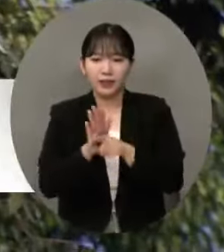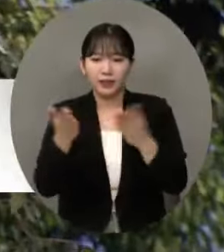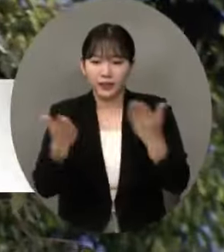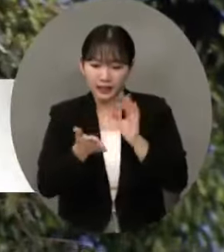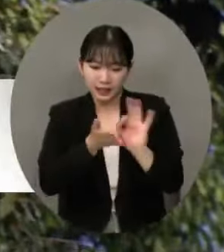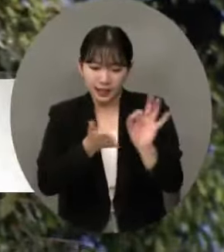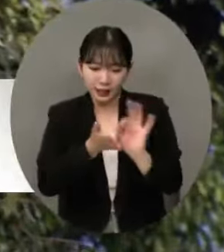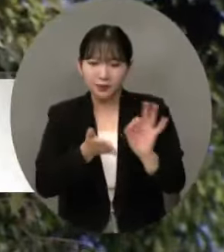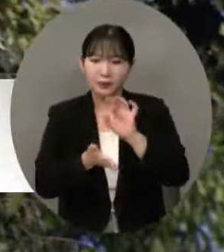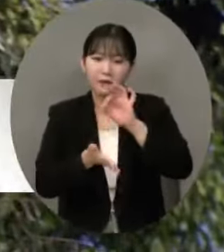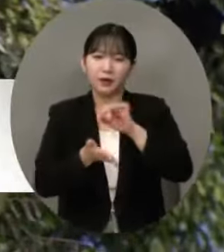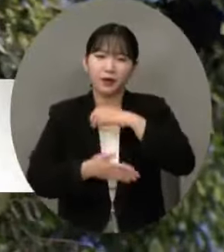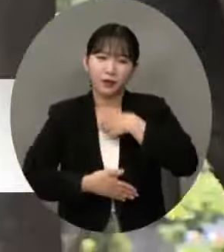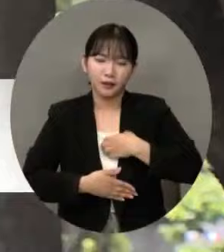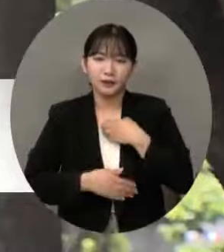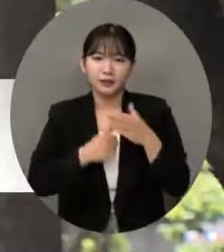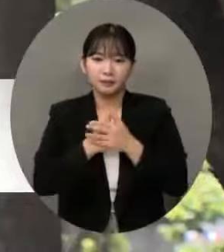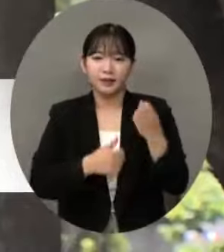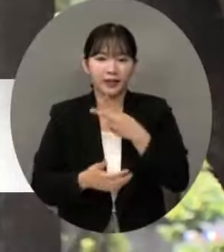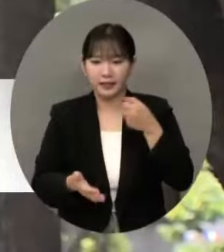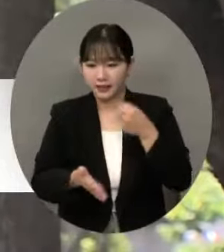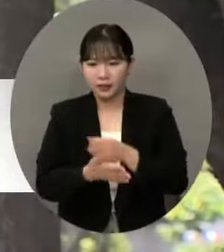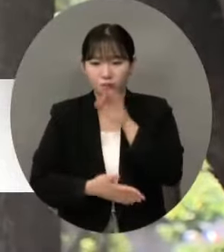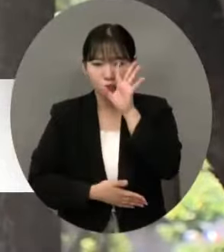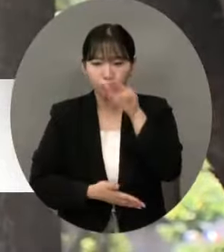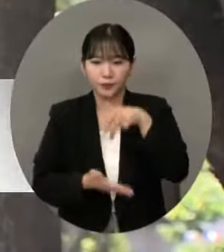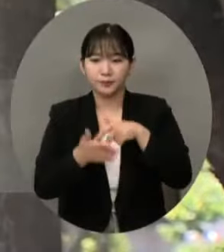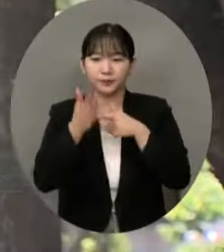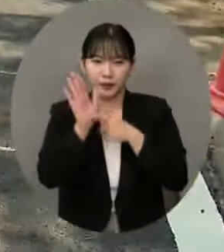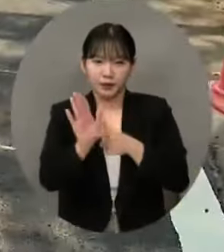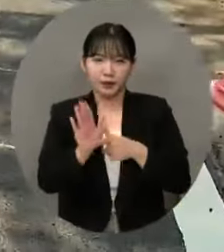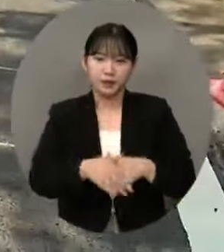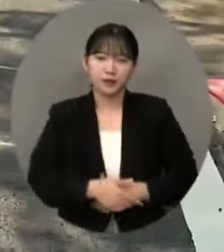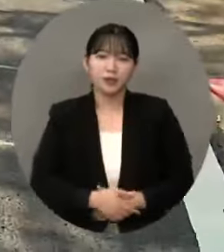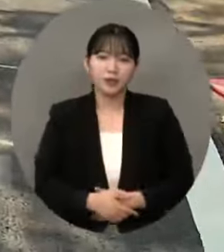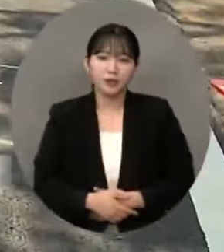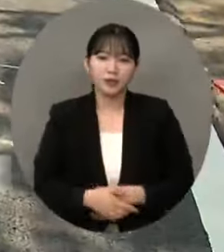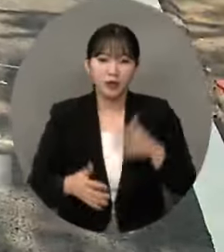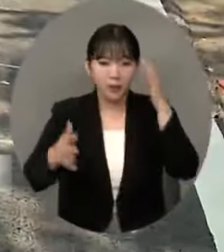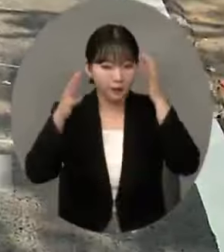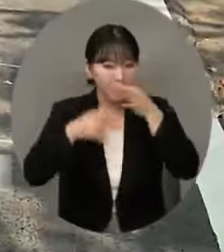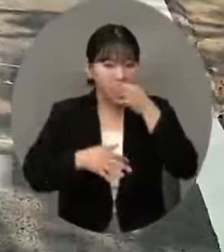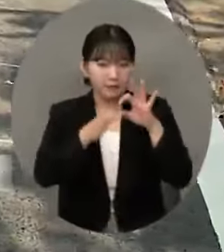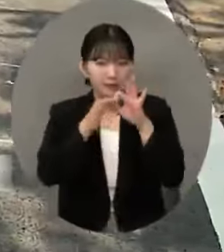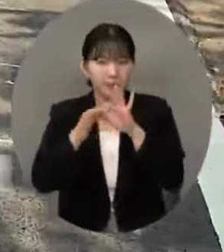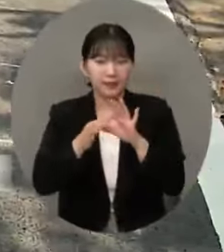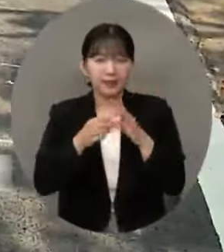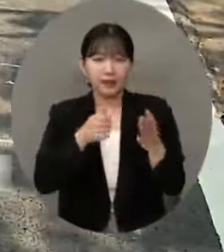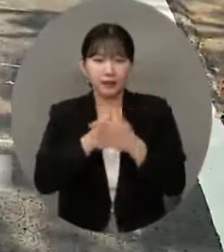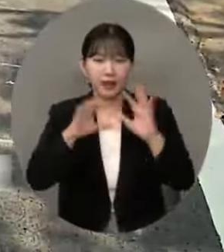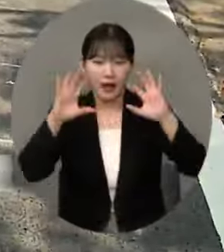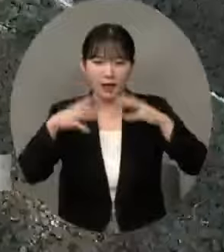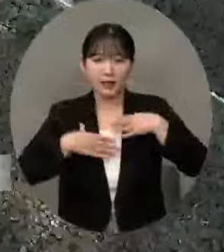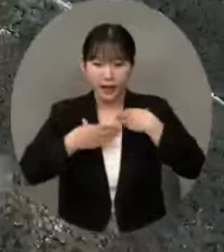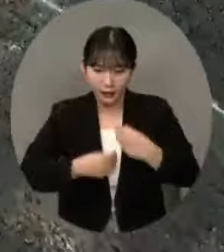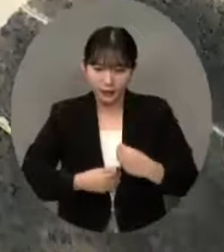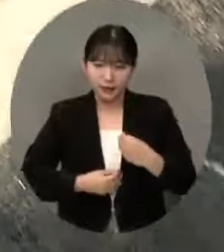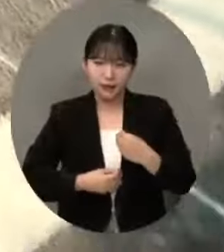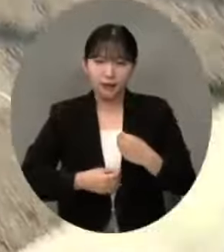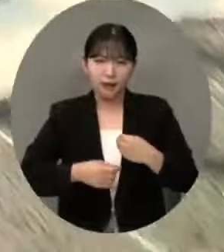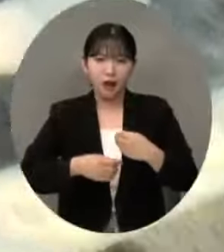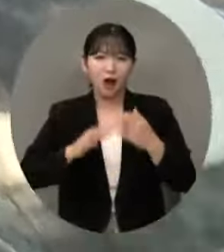지출에 따른 예산 낭비 우려 등을 이유로 재지정 불가 입장을 밝힌 상황. 복잡한 이해관계 속에 어린이들의 안전마저